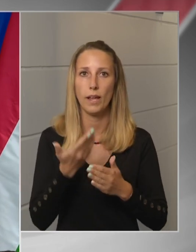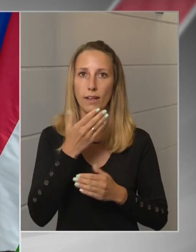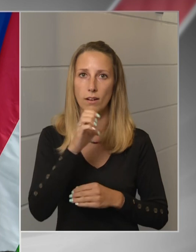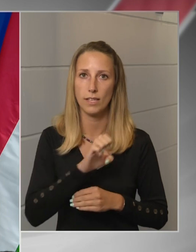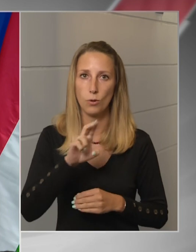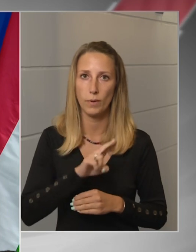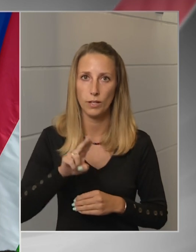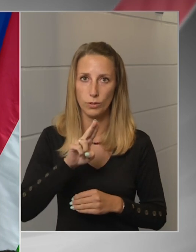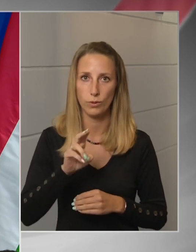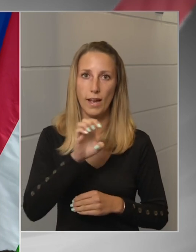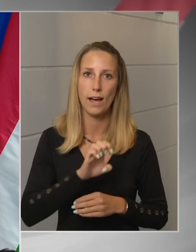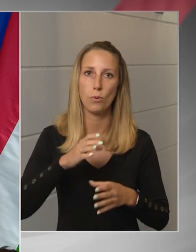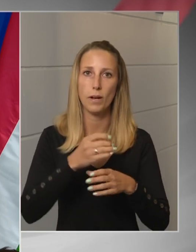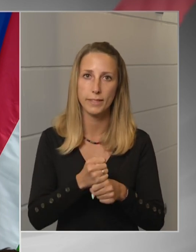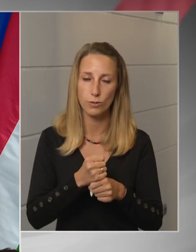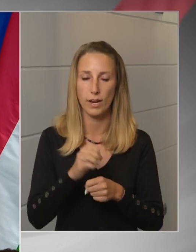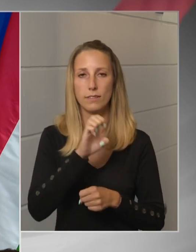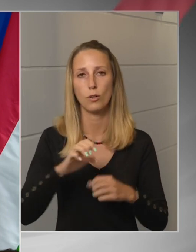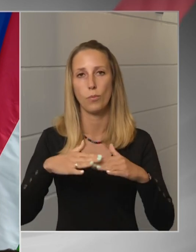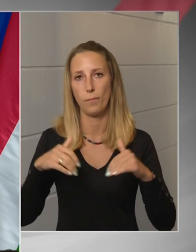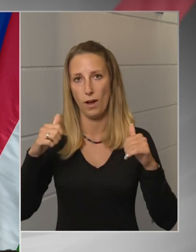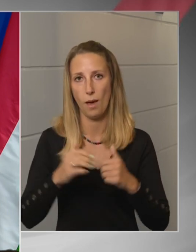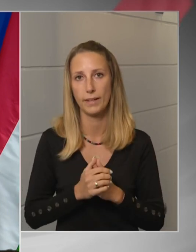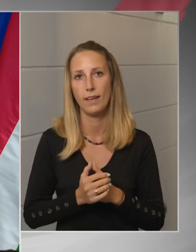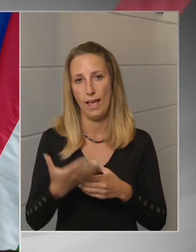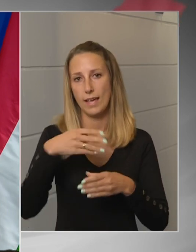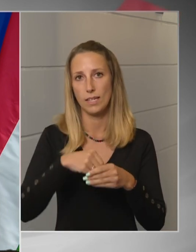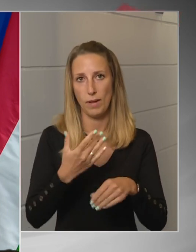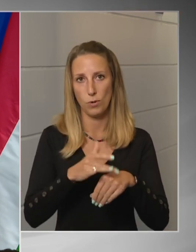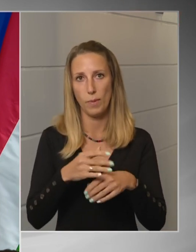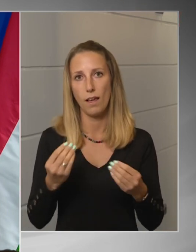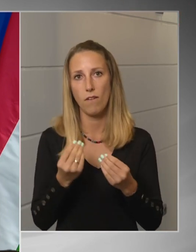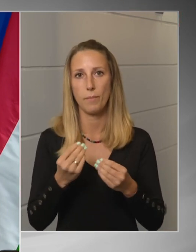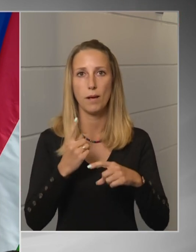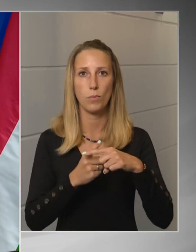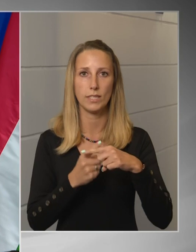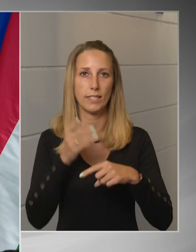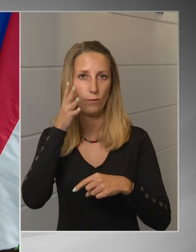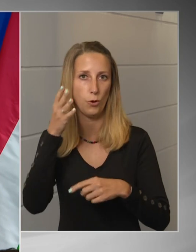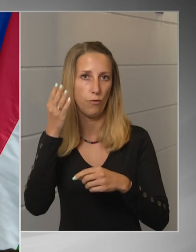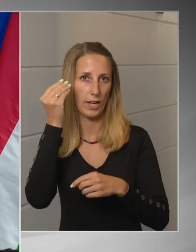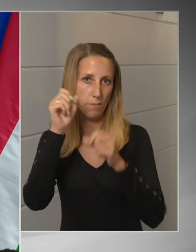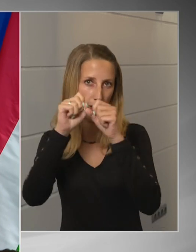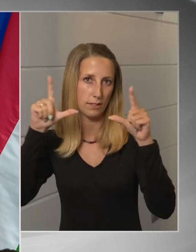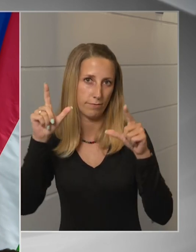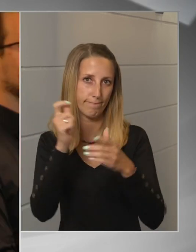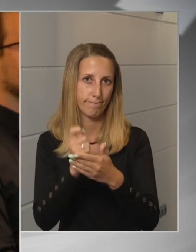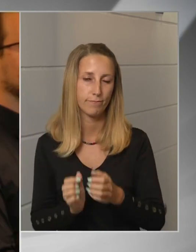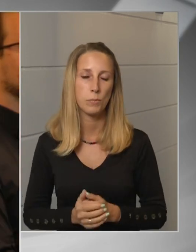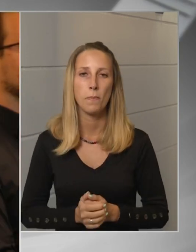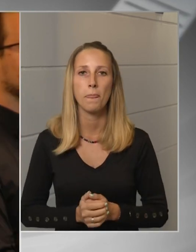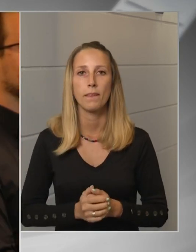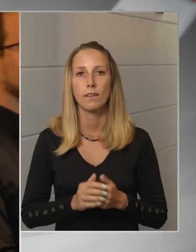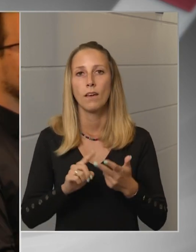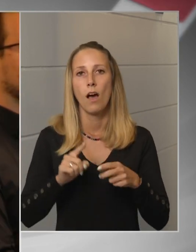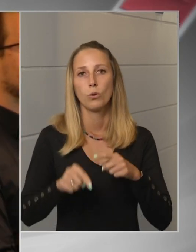Európai Unió, az Európai Bizottság, az Európai Parlament ezekben próbálna meg valamilyen pozitív jövőképet vázolni. Az